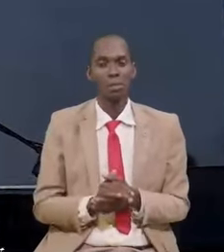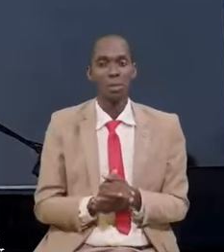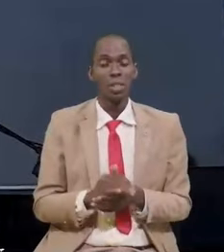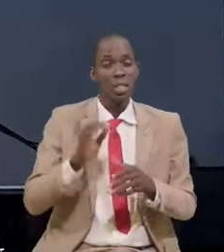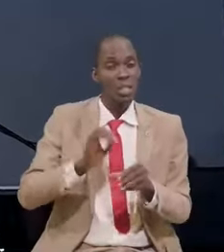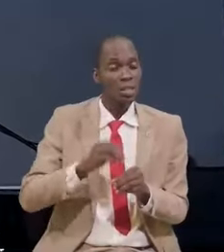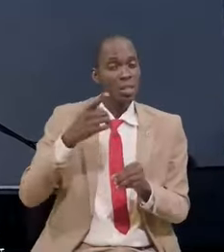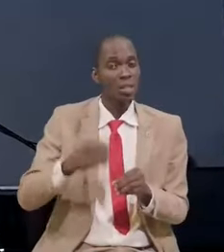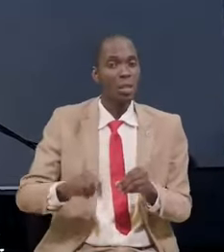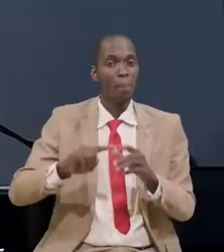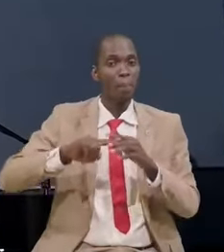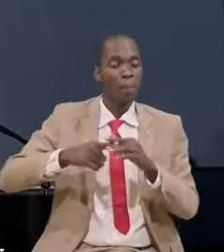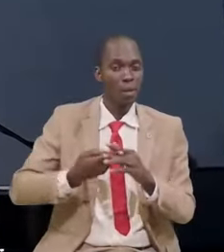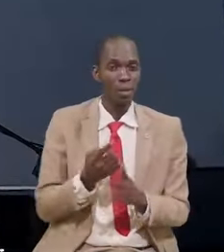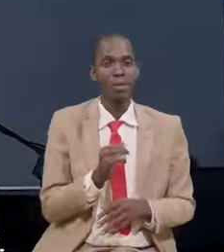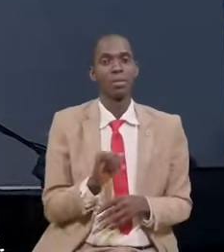Au commencement.